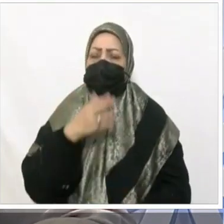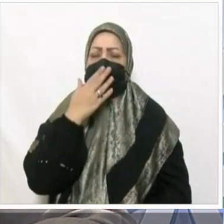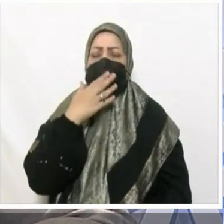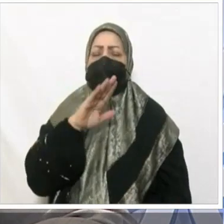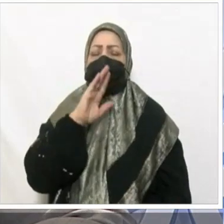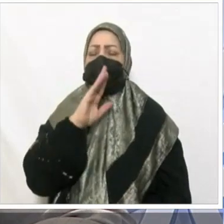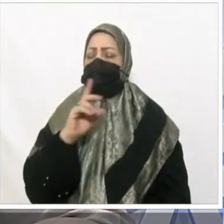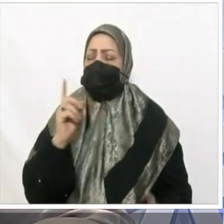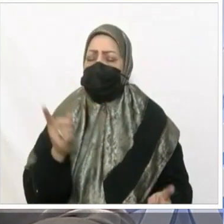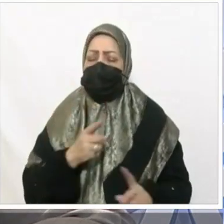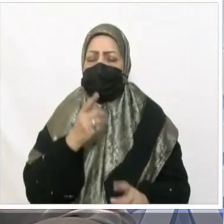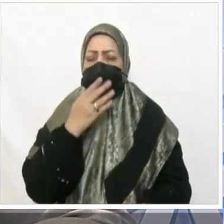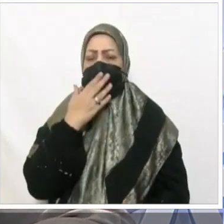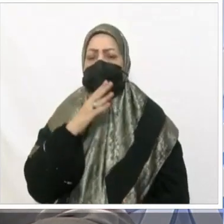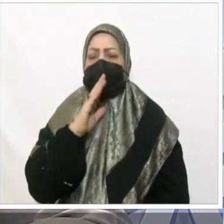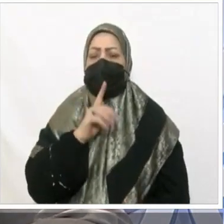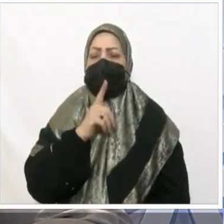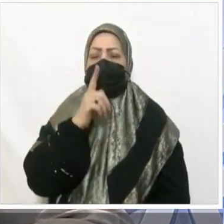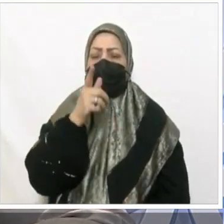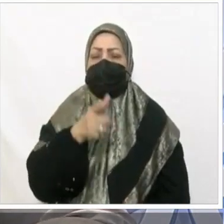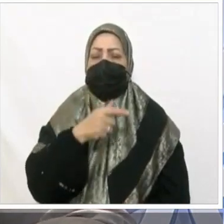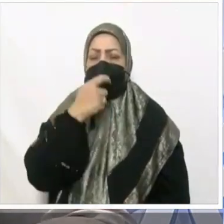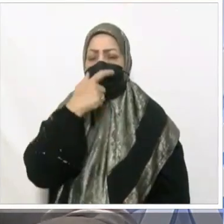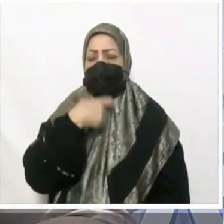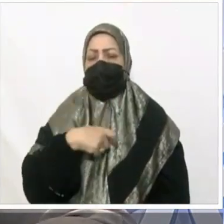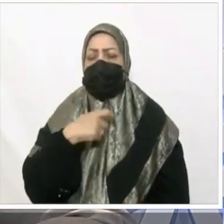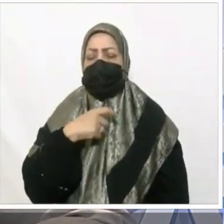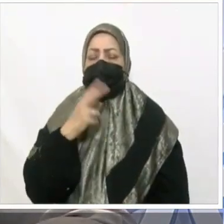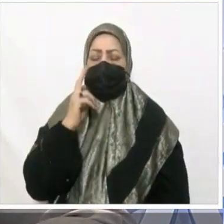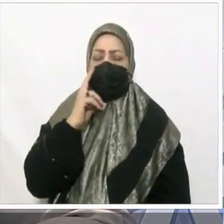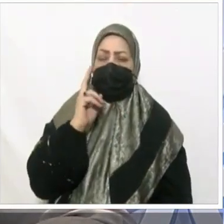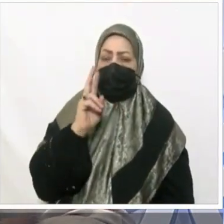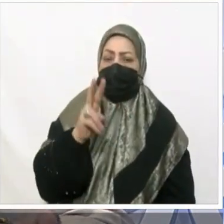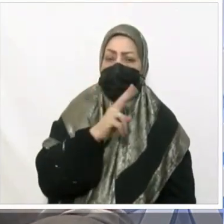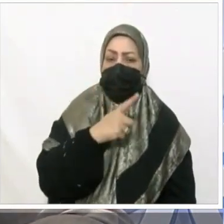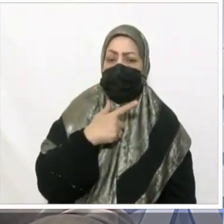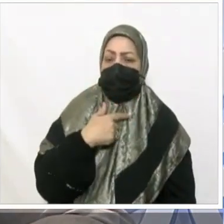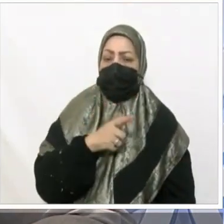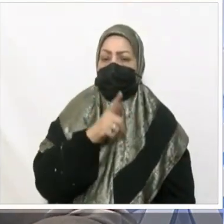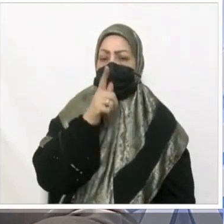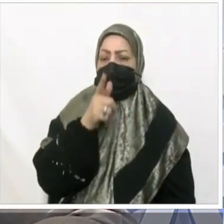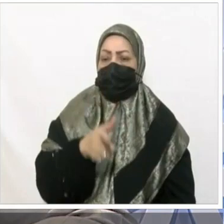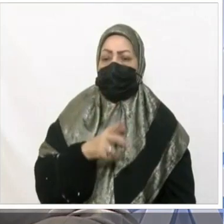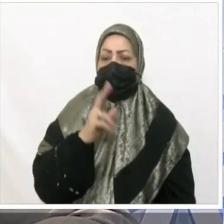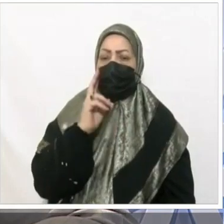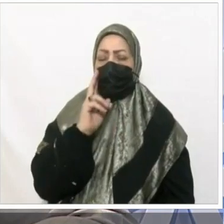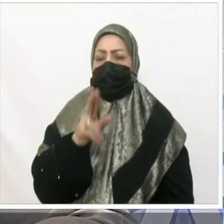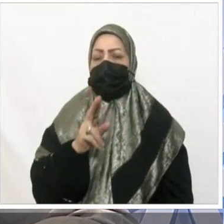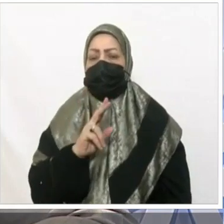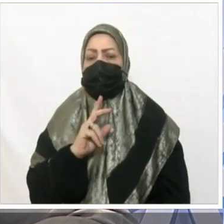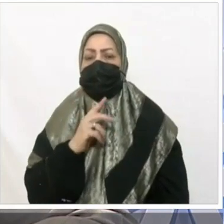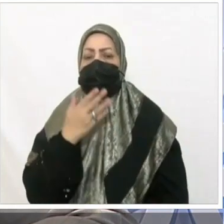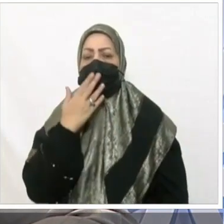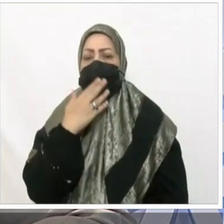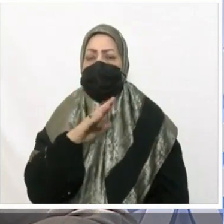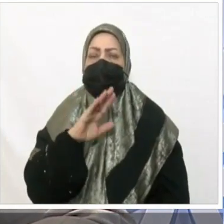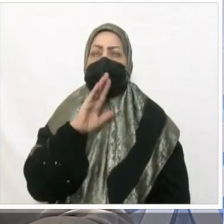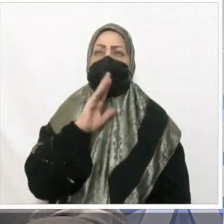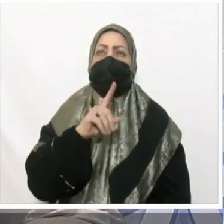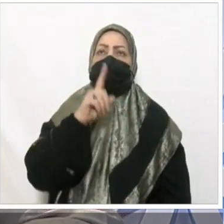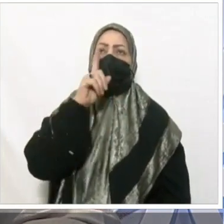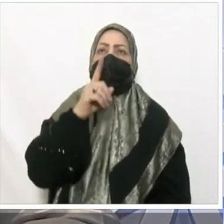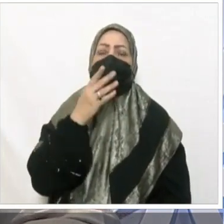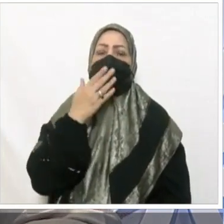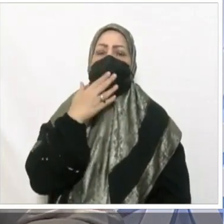ما يحبه قال، إذا رأى ما يحب قال الحمد لله الذي بنعمتي تتم الصالحات، وإذا رأى